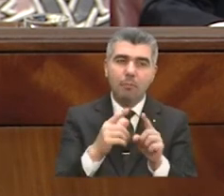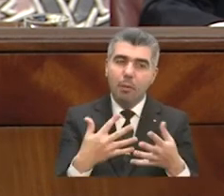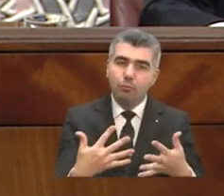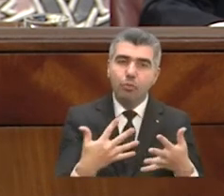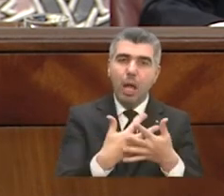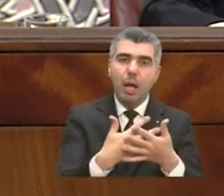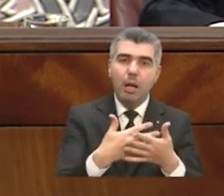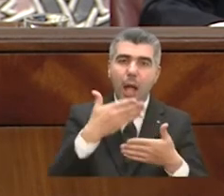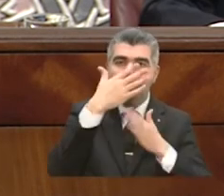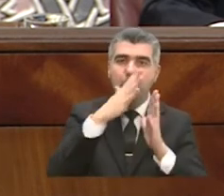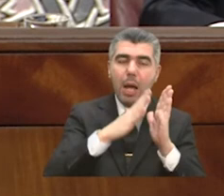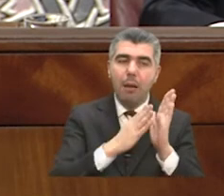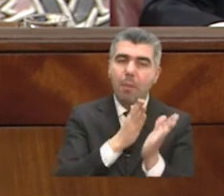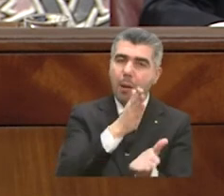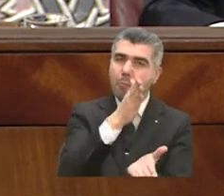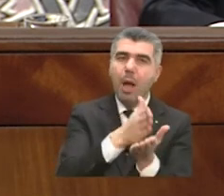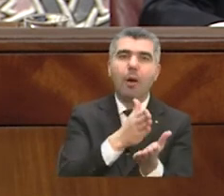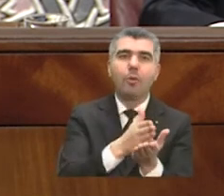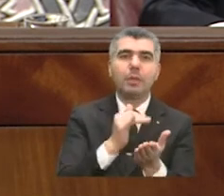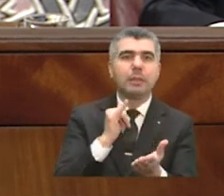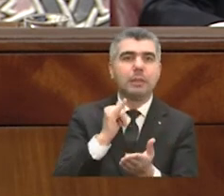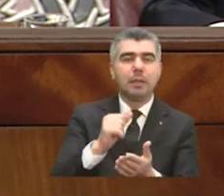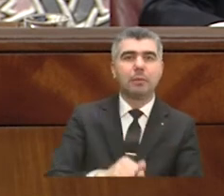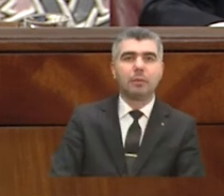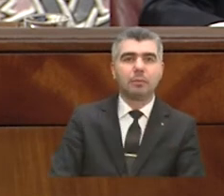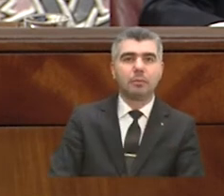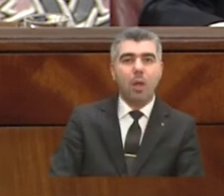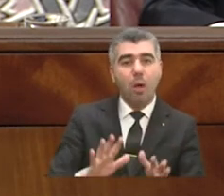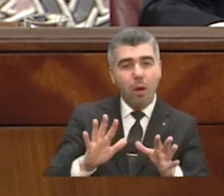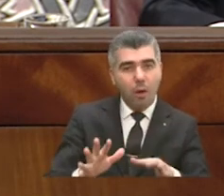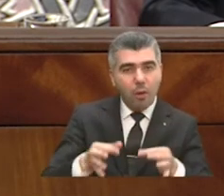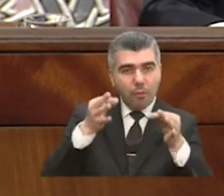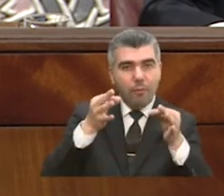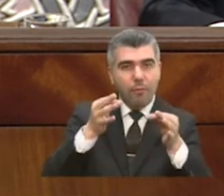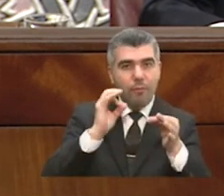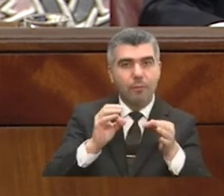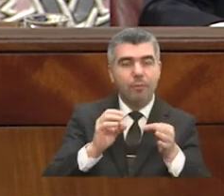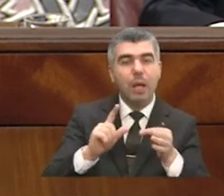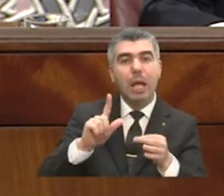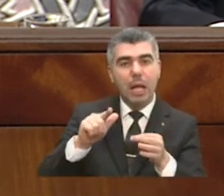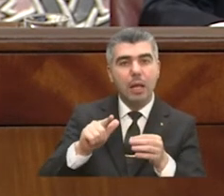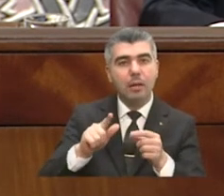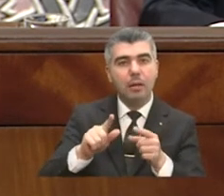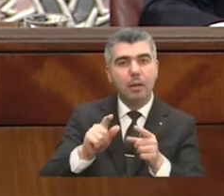guider dans ses décisions